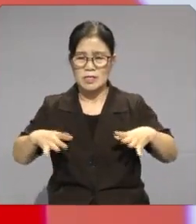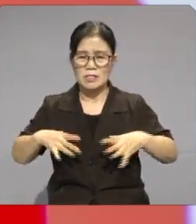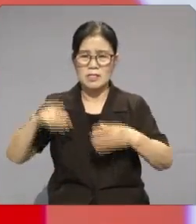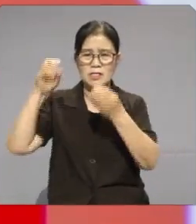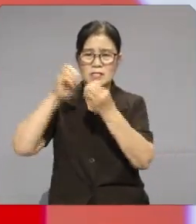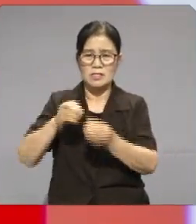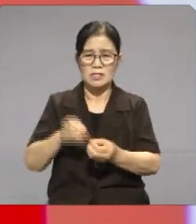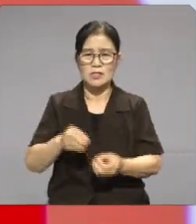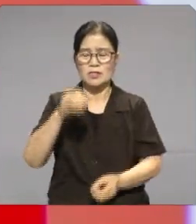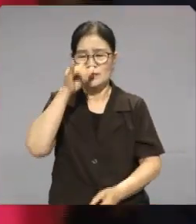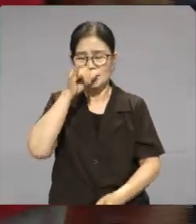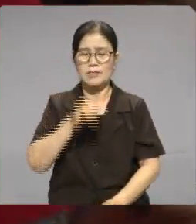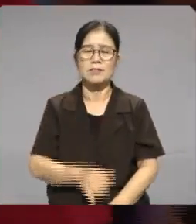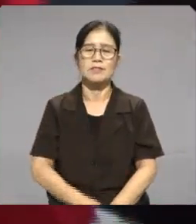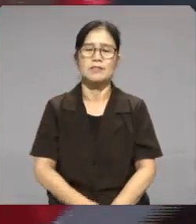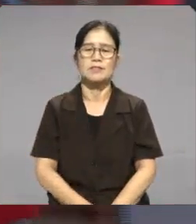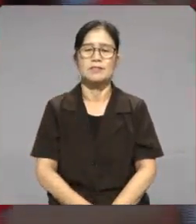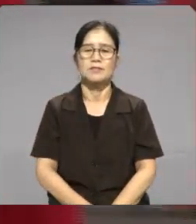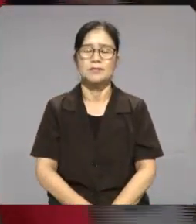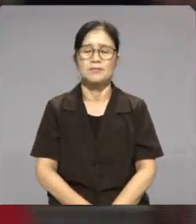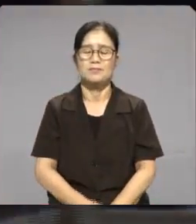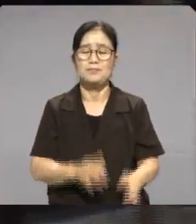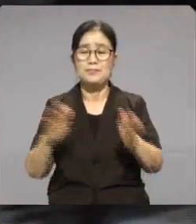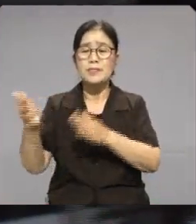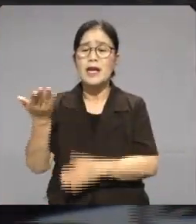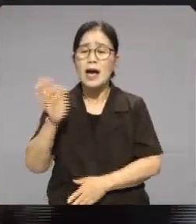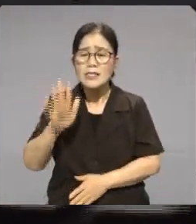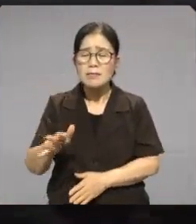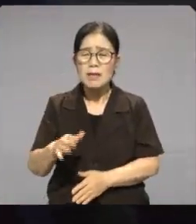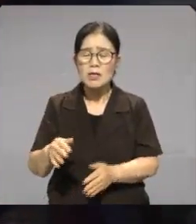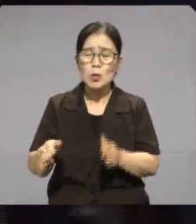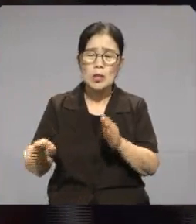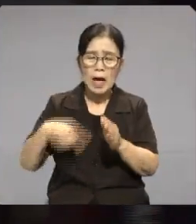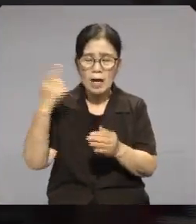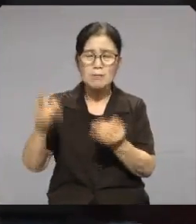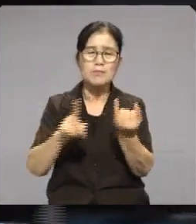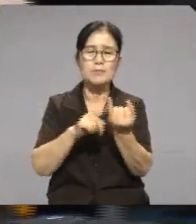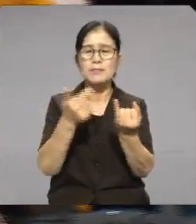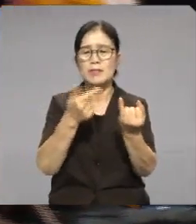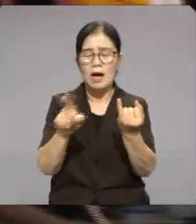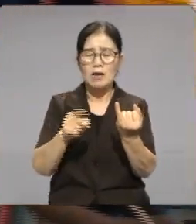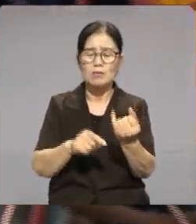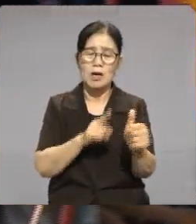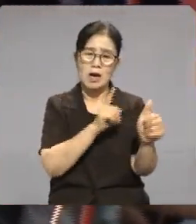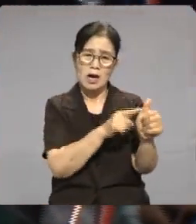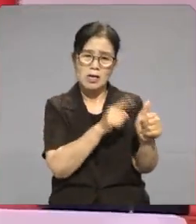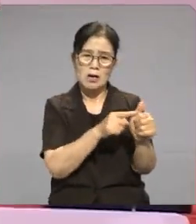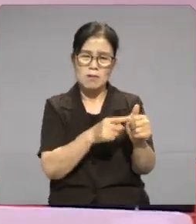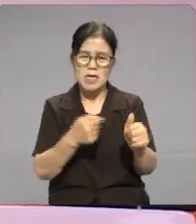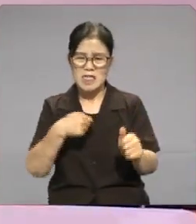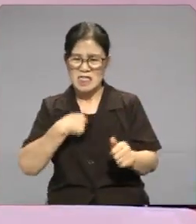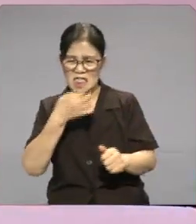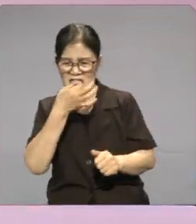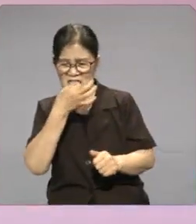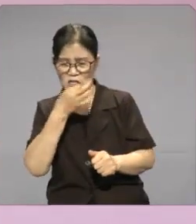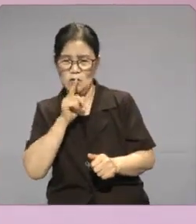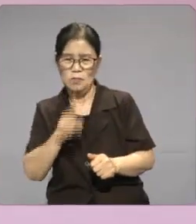자랑스러운 전통이 있습니다. 하지만 바통을 이어받은 나경원 후보, 한 후보가 이기적이라고